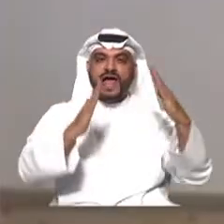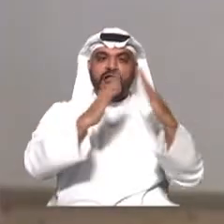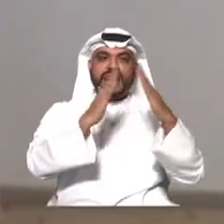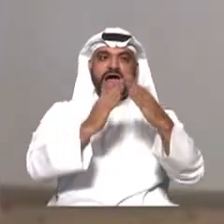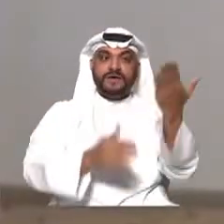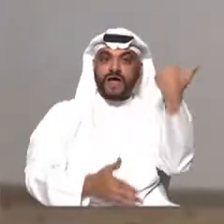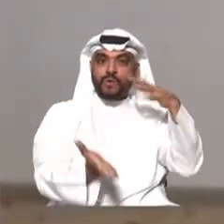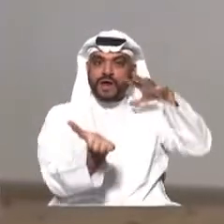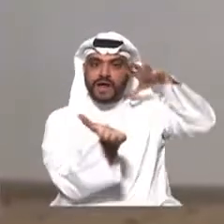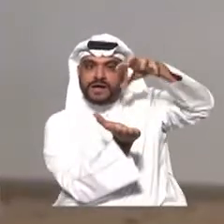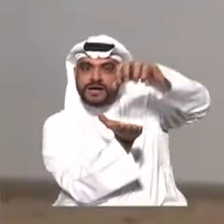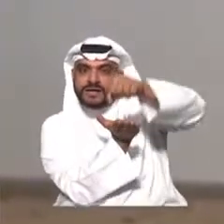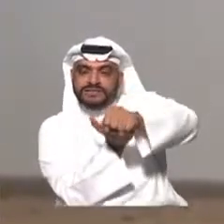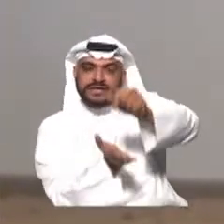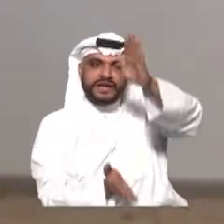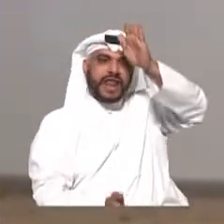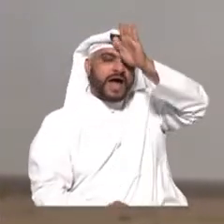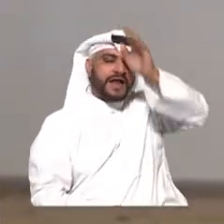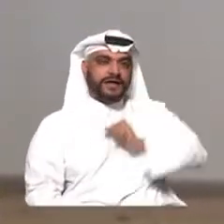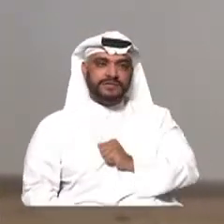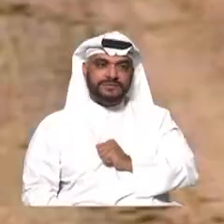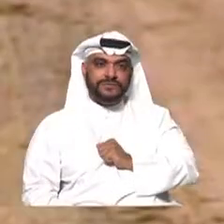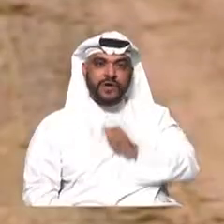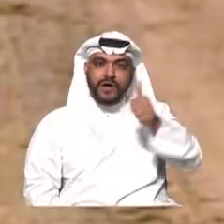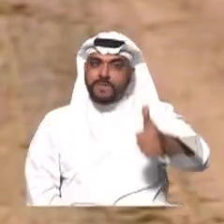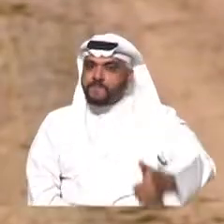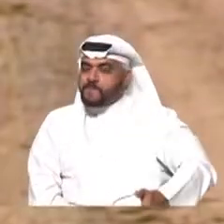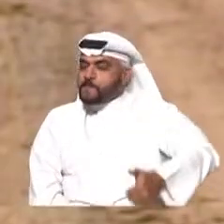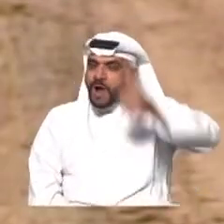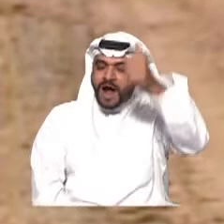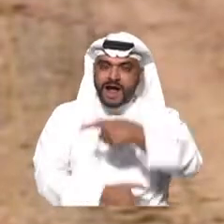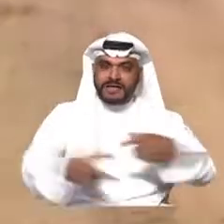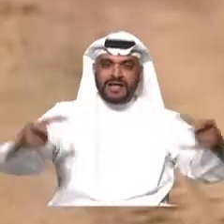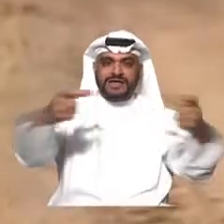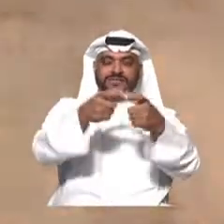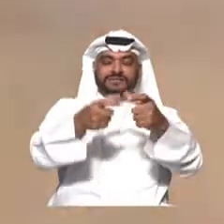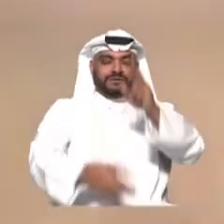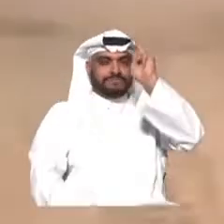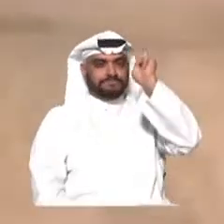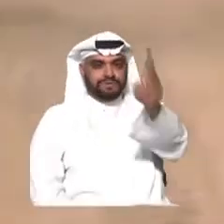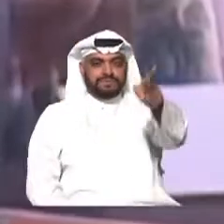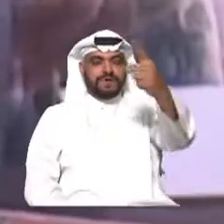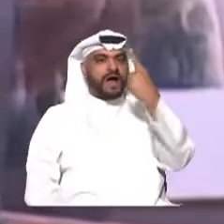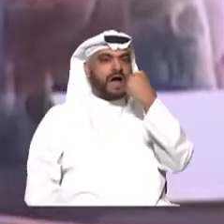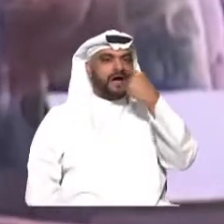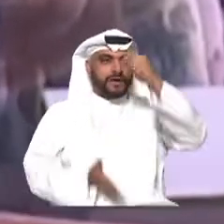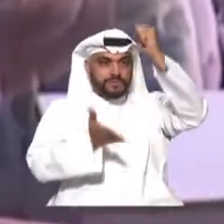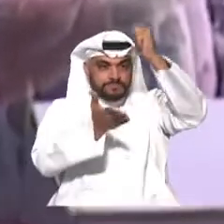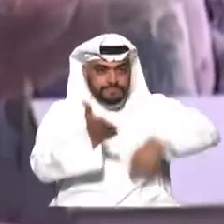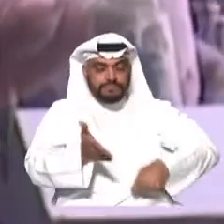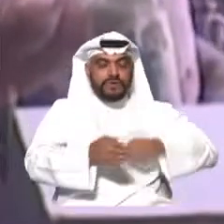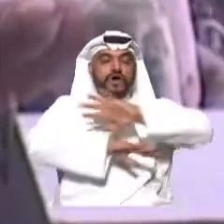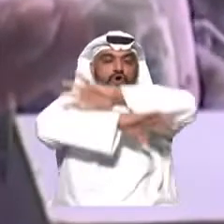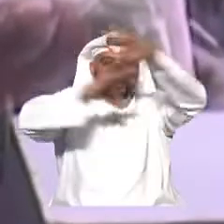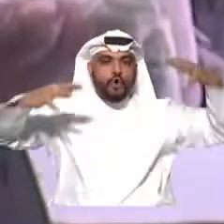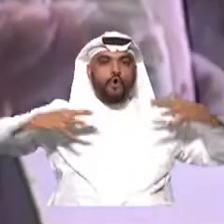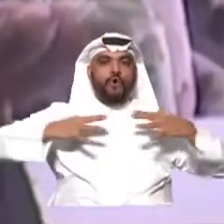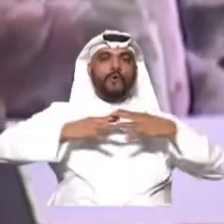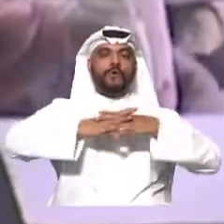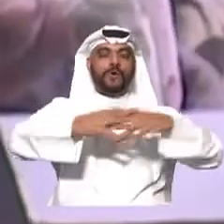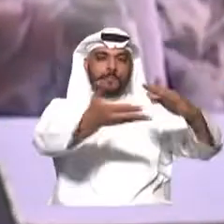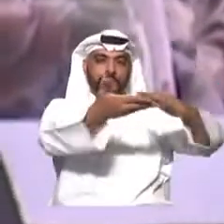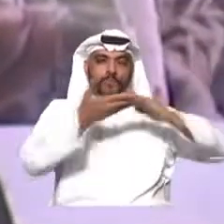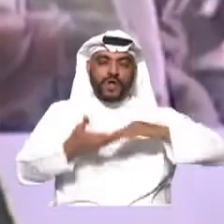العراقي الغاشم للكويت، وقد نجحت تلك القمة في إصدار قرارات تؤكد التضامن العربي مع